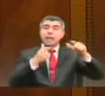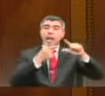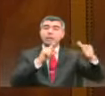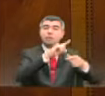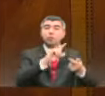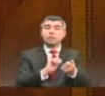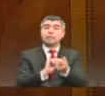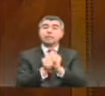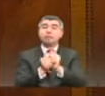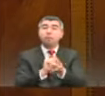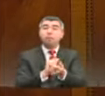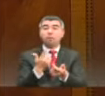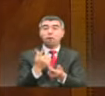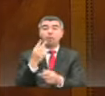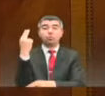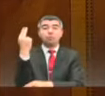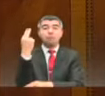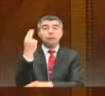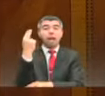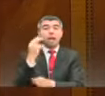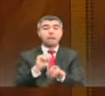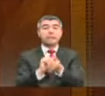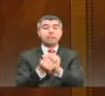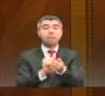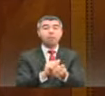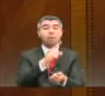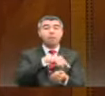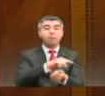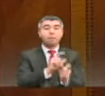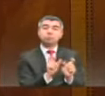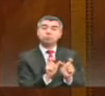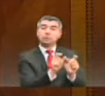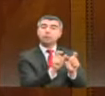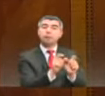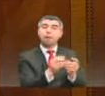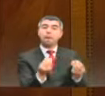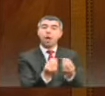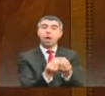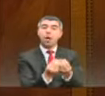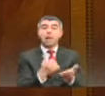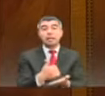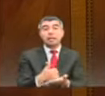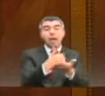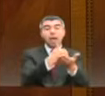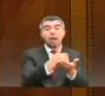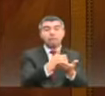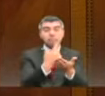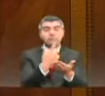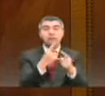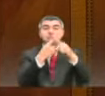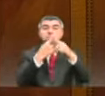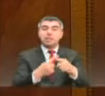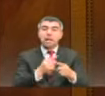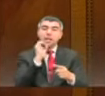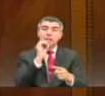وفق منهجية عمل تعاقدية، وبتحسين وضبط الدعم المقدم للجامعات والجمعيات الرياضية